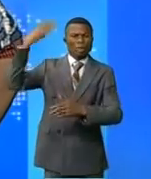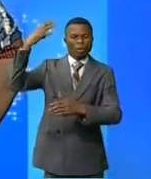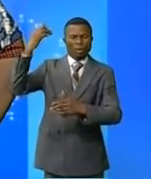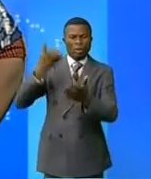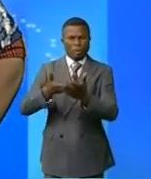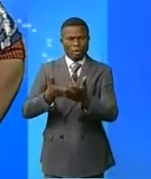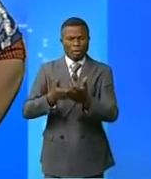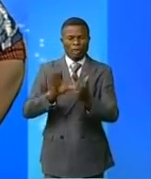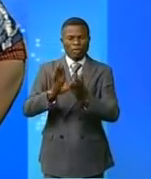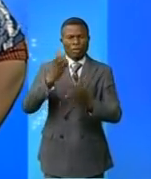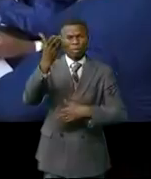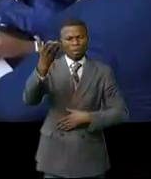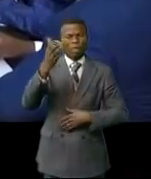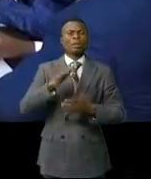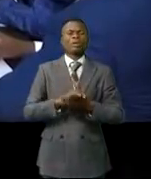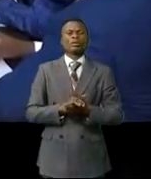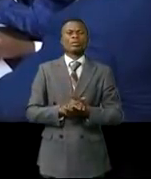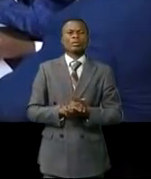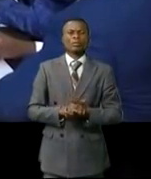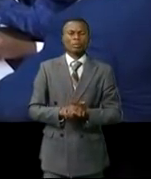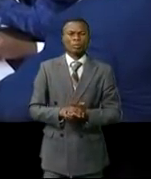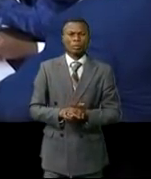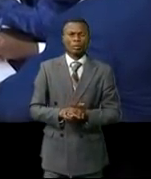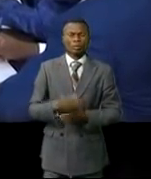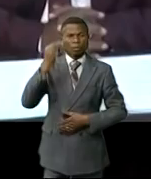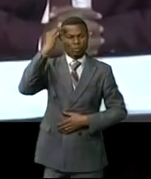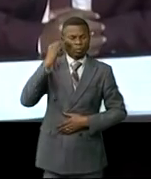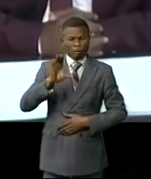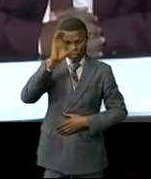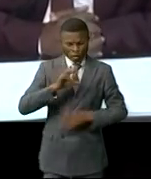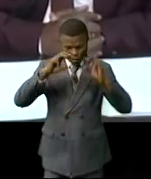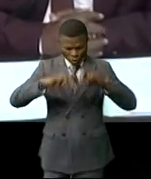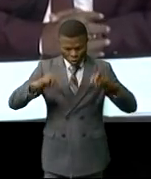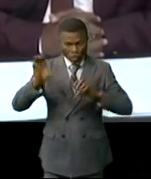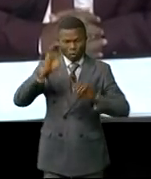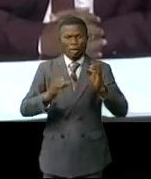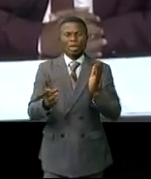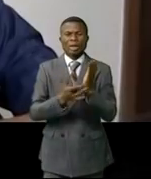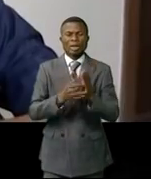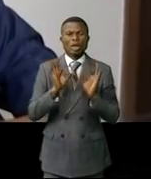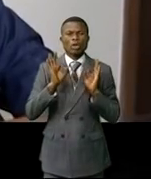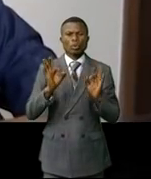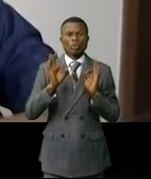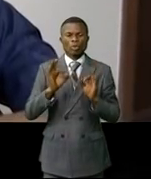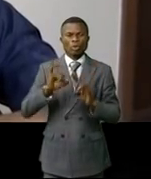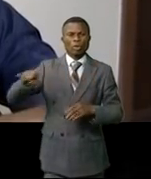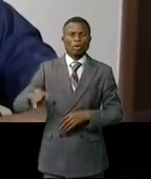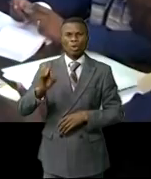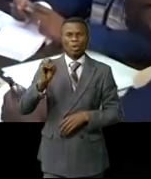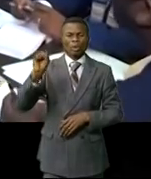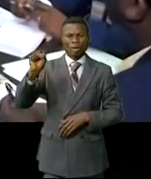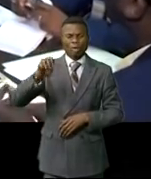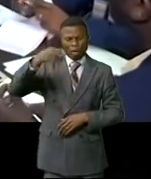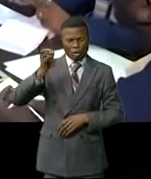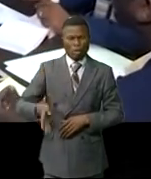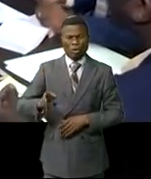Marie Calon vous explique. La supervision du ministre de Recherche scientifique et Innovation technologique, José Mpanda Kabangu, et les experts